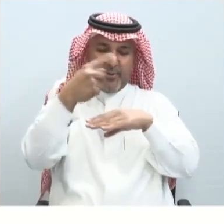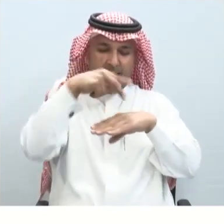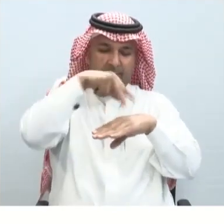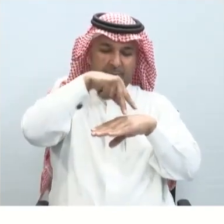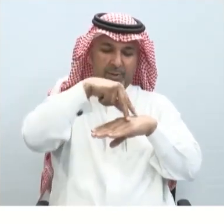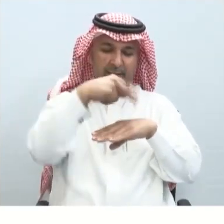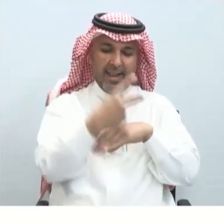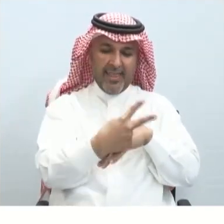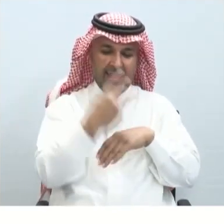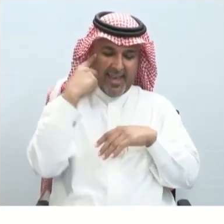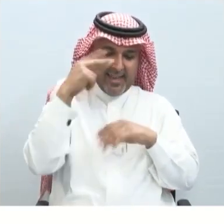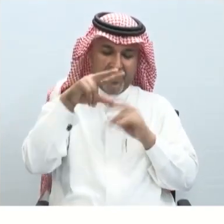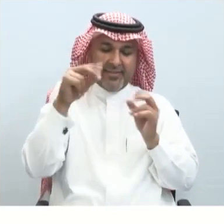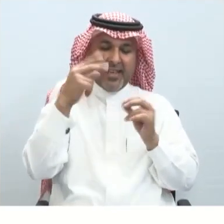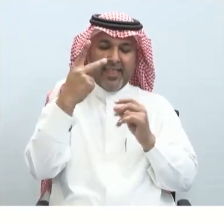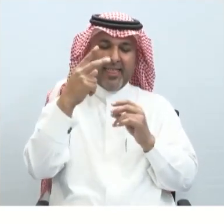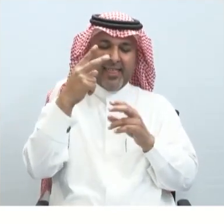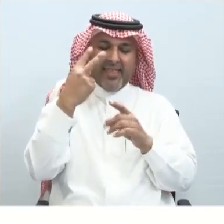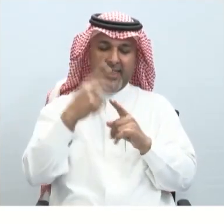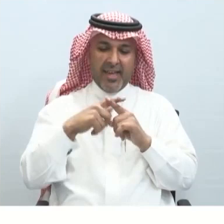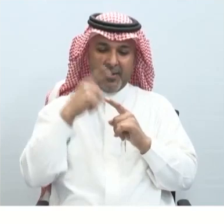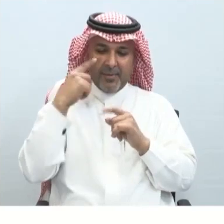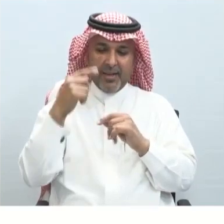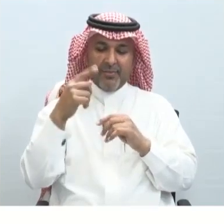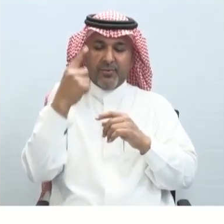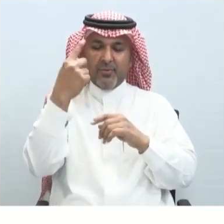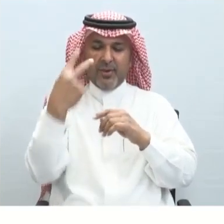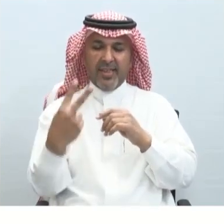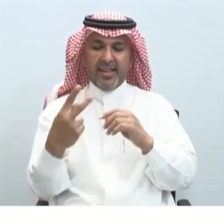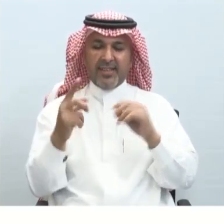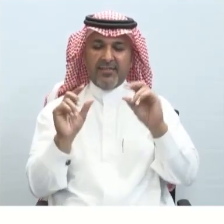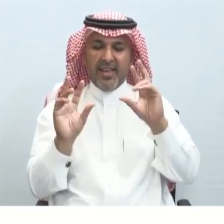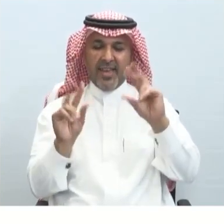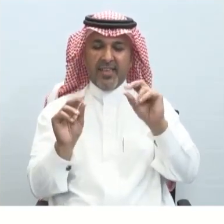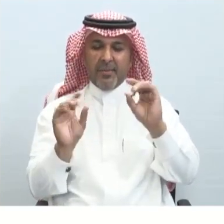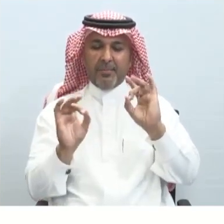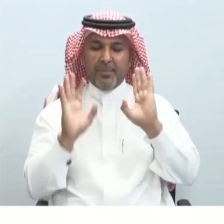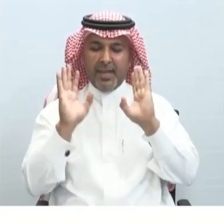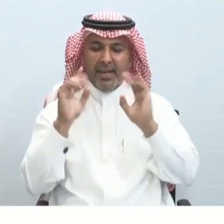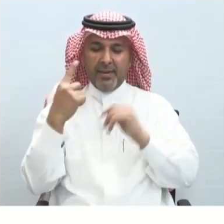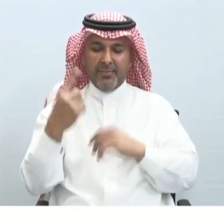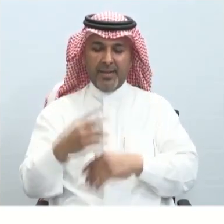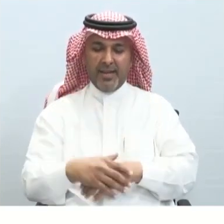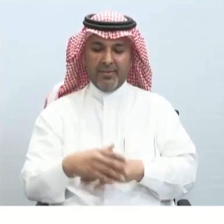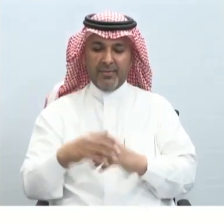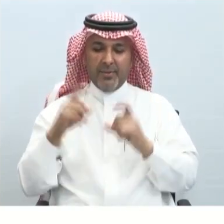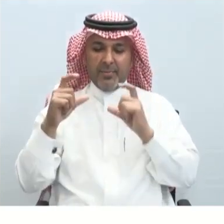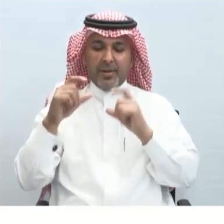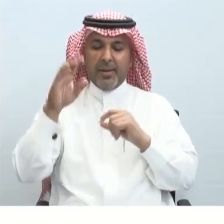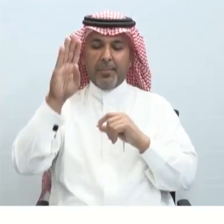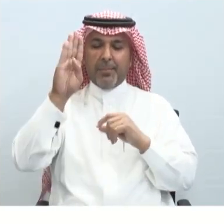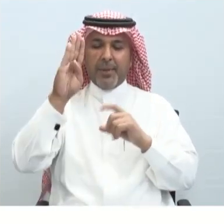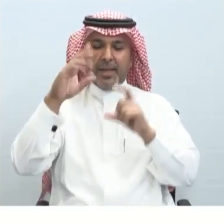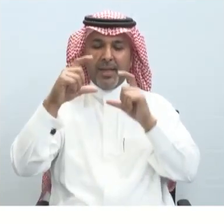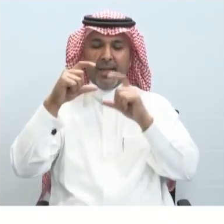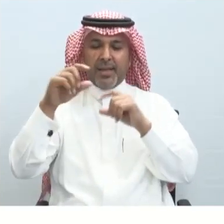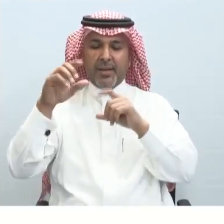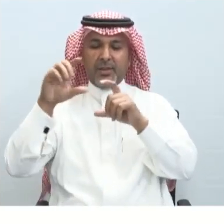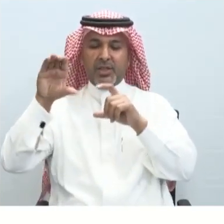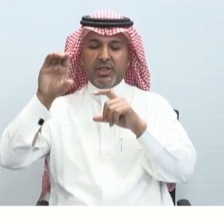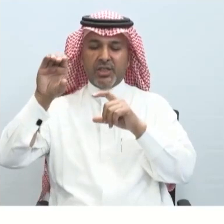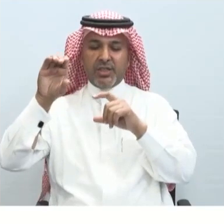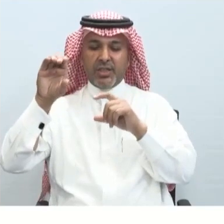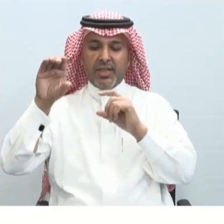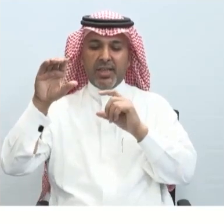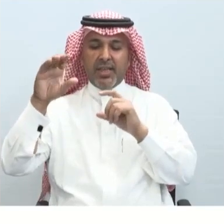تساوي اثنين في نصف يروحون مع بعض وبالتالي راح نقول انه مساحه متوازي الاضلاع هو حاصل ضرب ضلعين